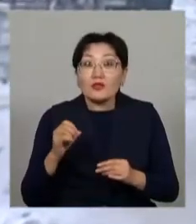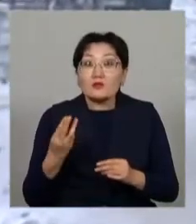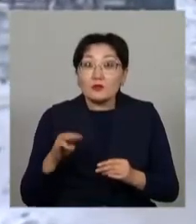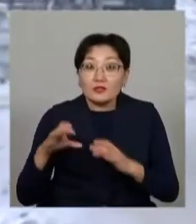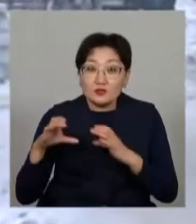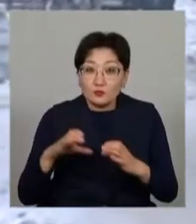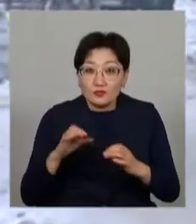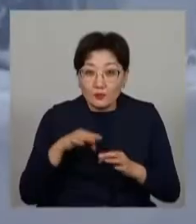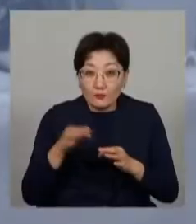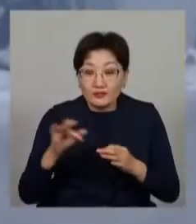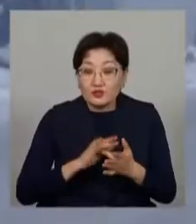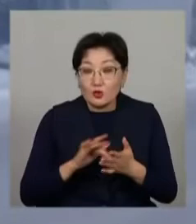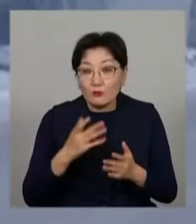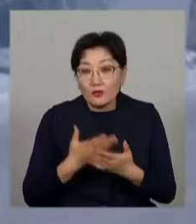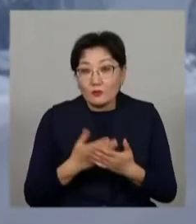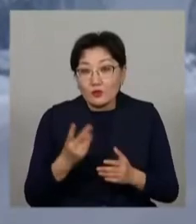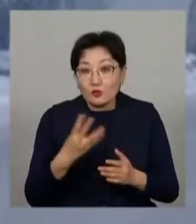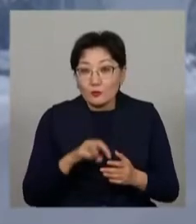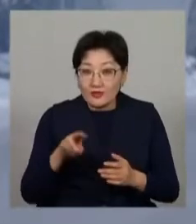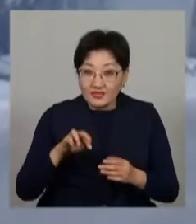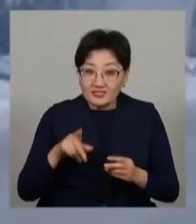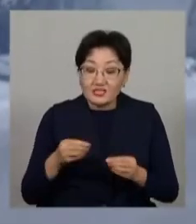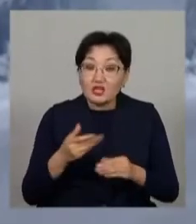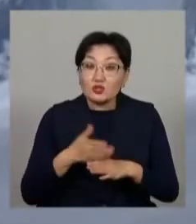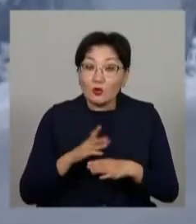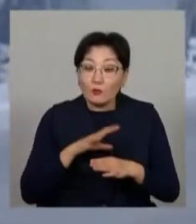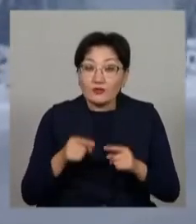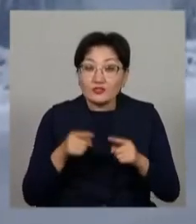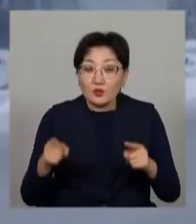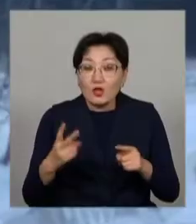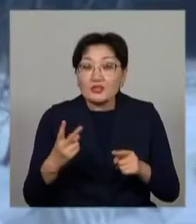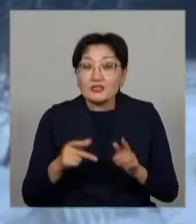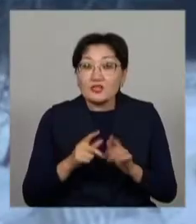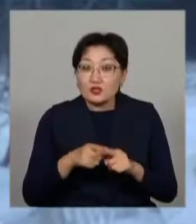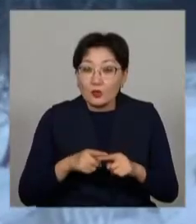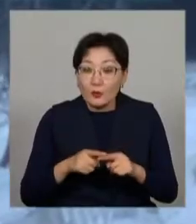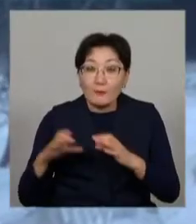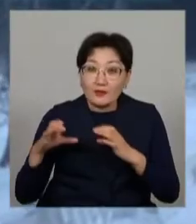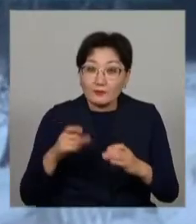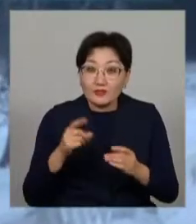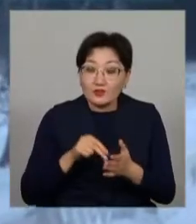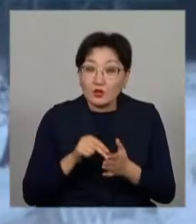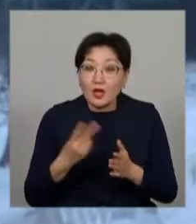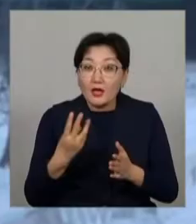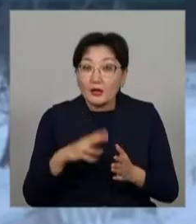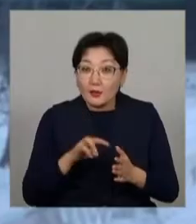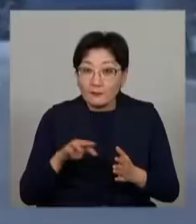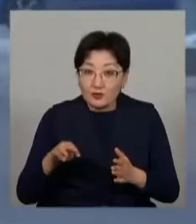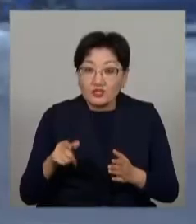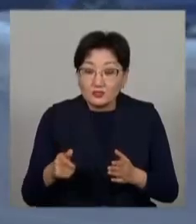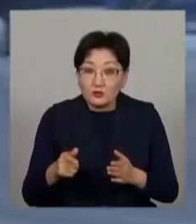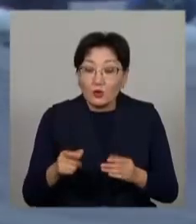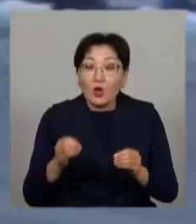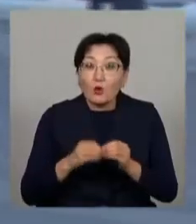алу үшін облыстық бюджеттен шамамен 4 миллиард теңге бөлінген. Ұзындығы 8,5 метрлік бір автобустың құны 40 миллион теңгеге жуықтаса,